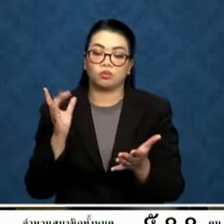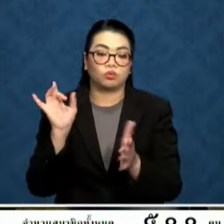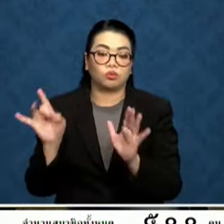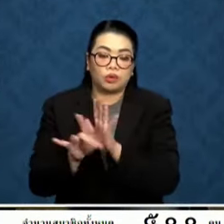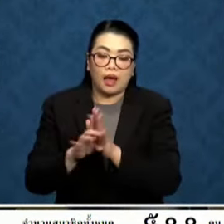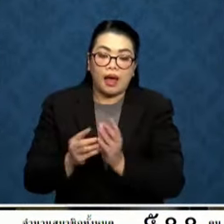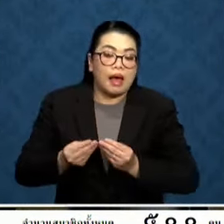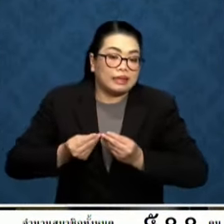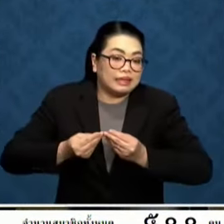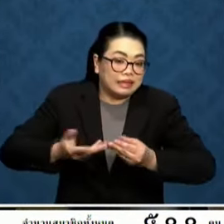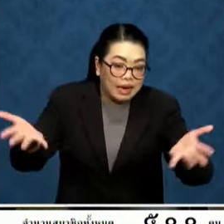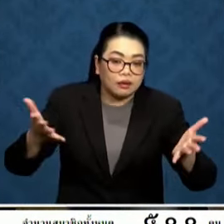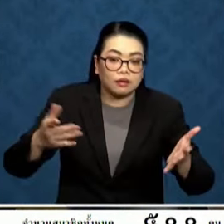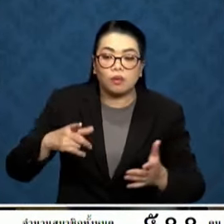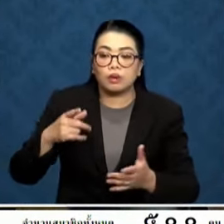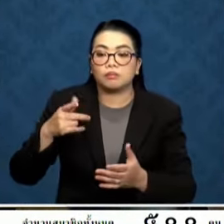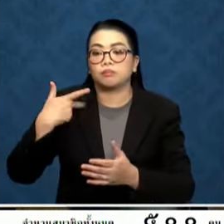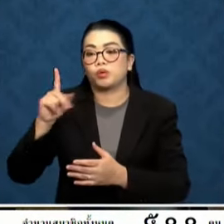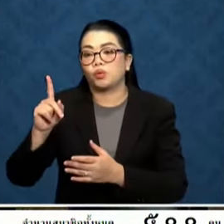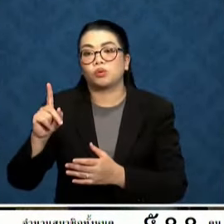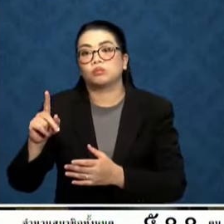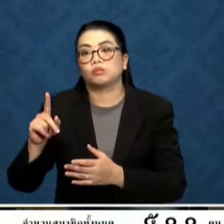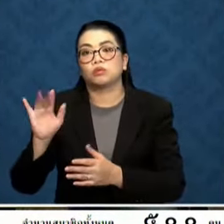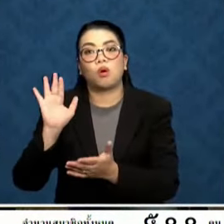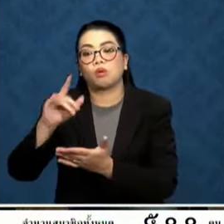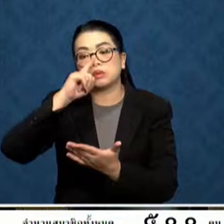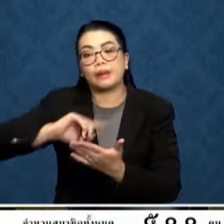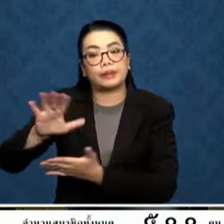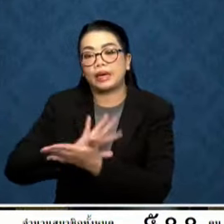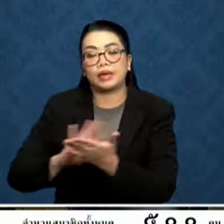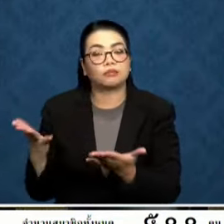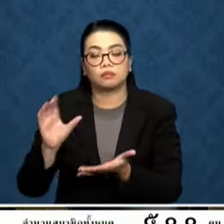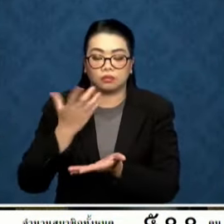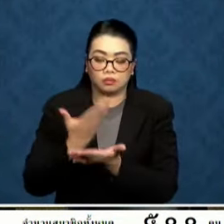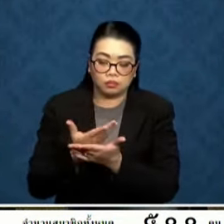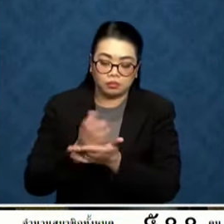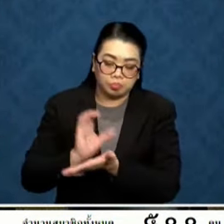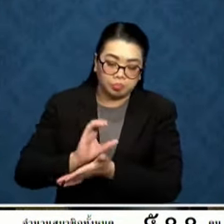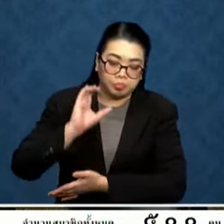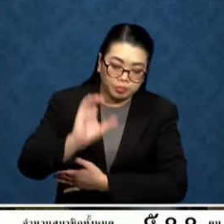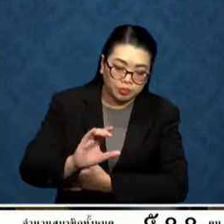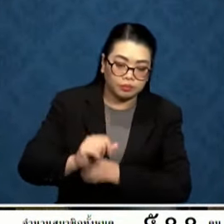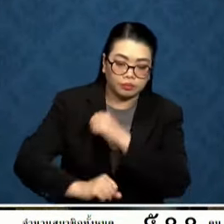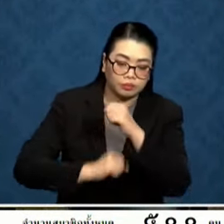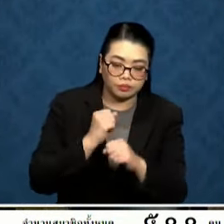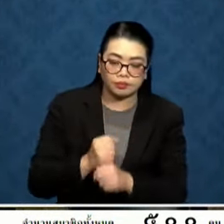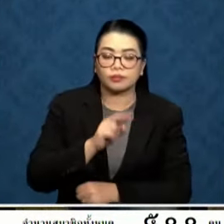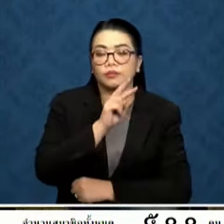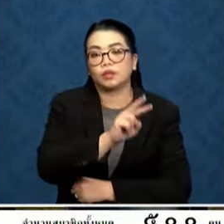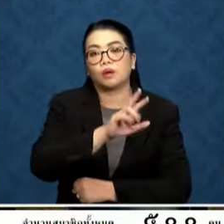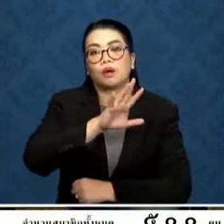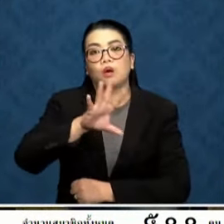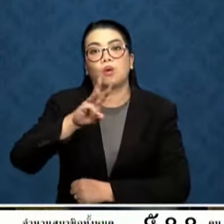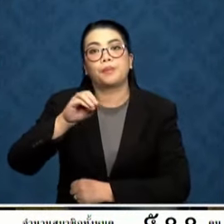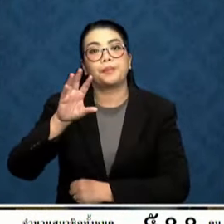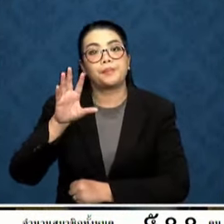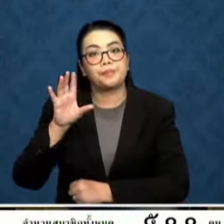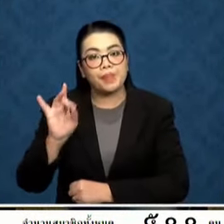ของประเทศจริงๆการจัดสรรงบประมาณประจำปีพ.ศ25